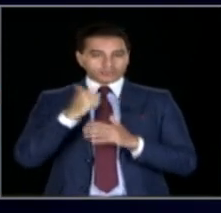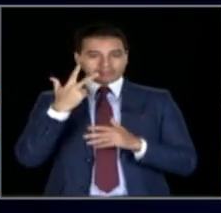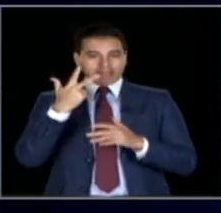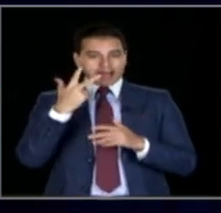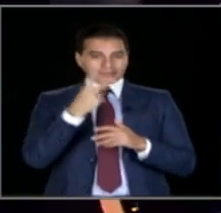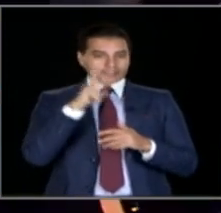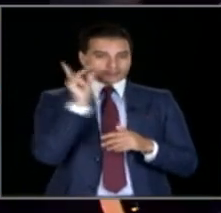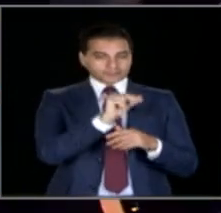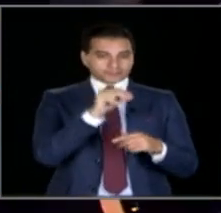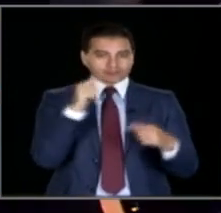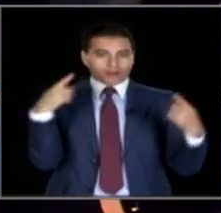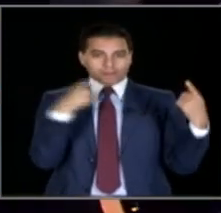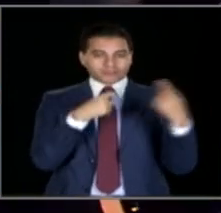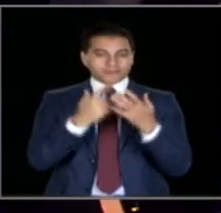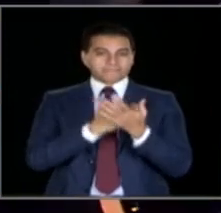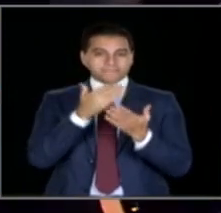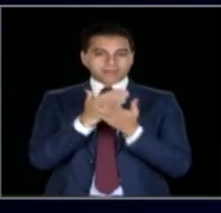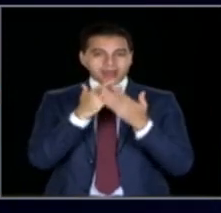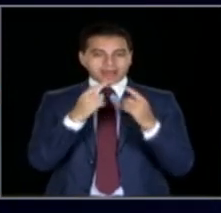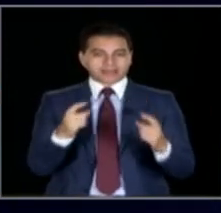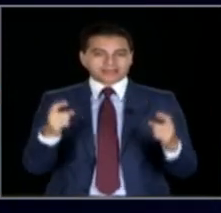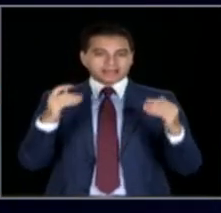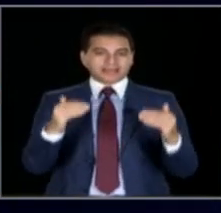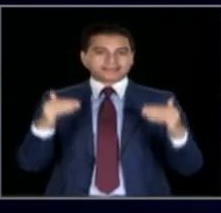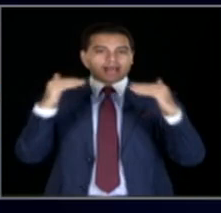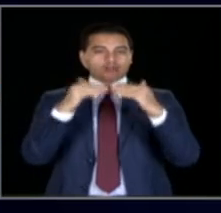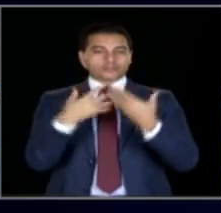الجزاء بعد التعادل مع عمر حسام